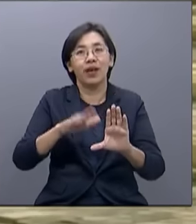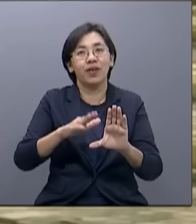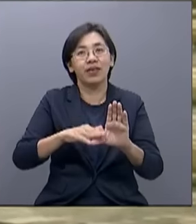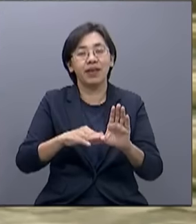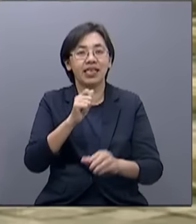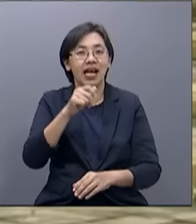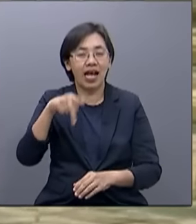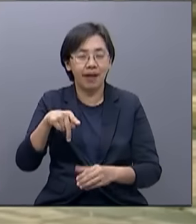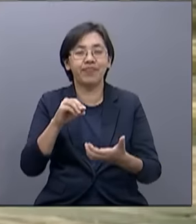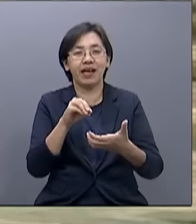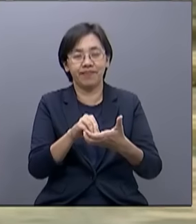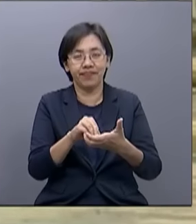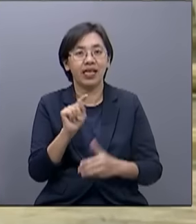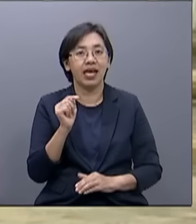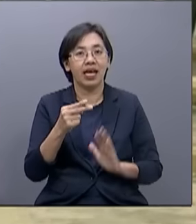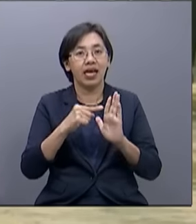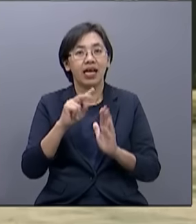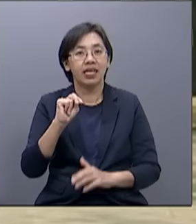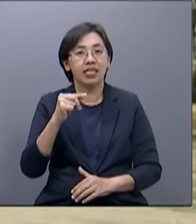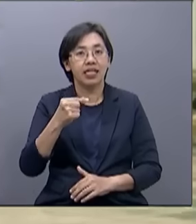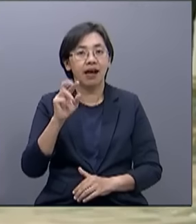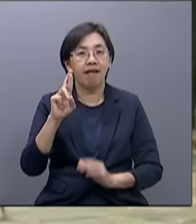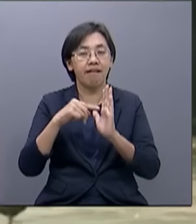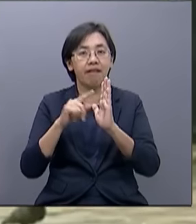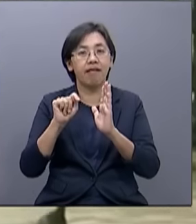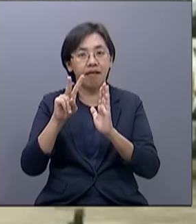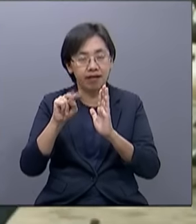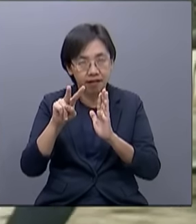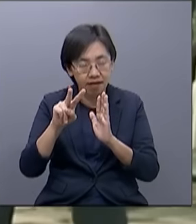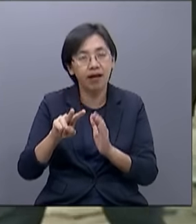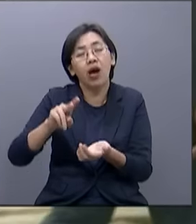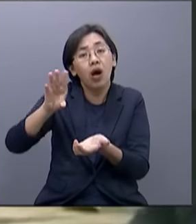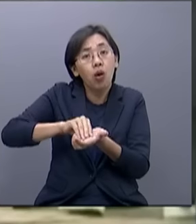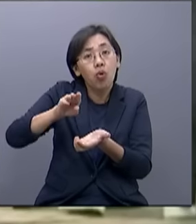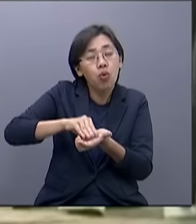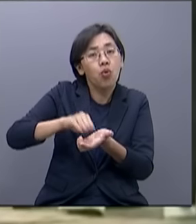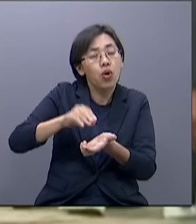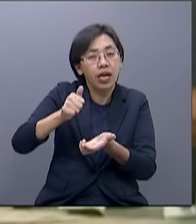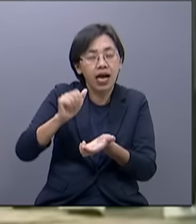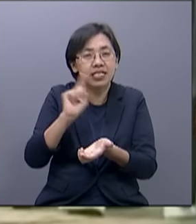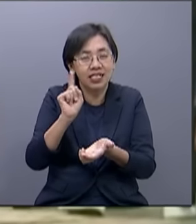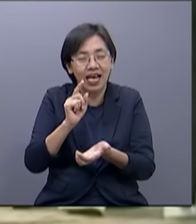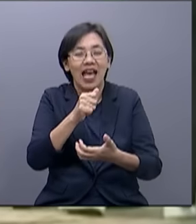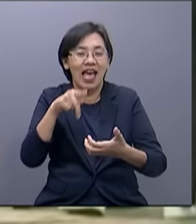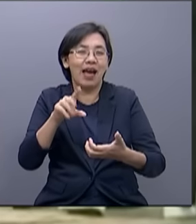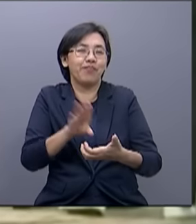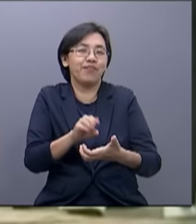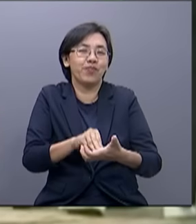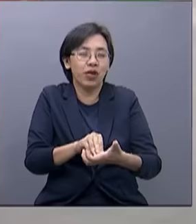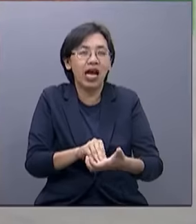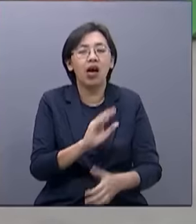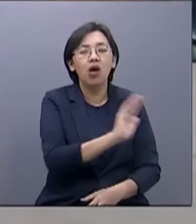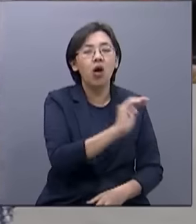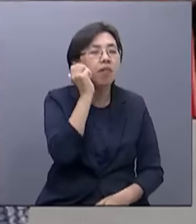แอปพลิเคชันทางรัฐก็สามารถที่จะดาวน์โหลดแอปชัทางรัฐเยได้โดยตรงจากแพลตฟอร์มที่เกี่ยวข้องกับระบบปฏิบัติการของ